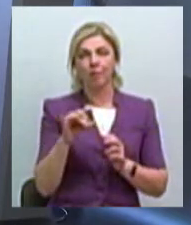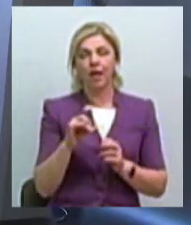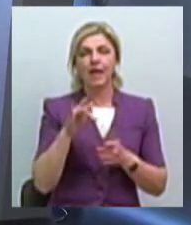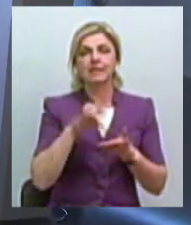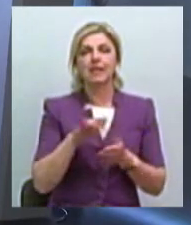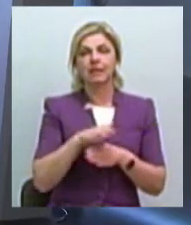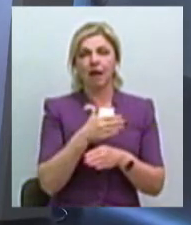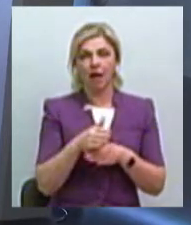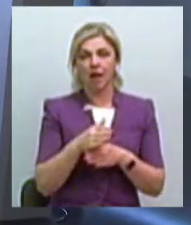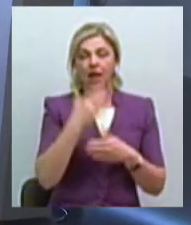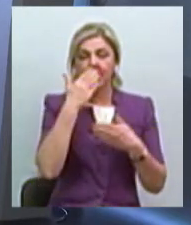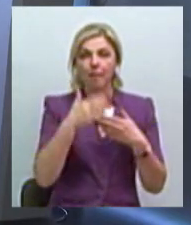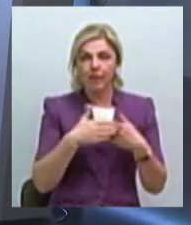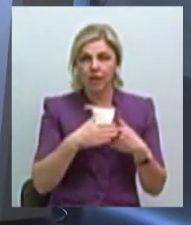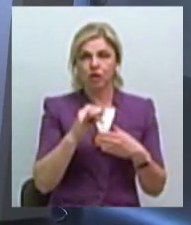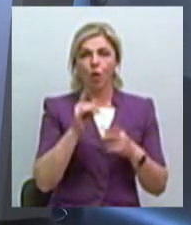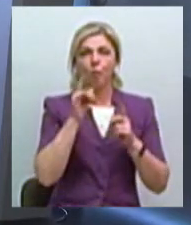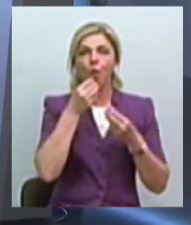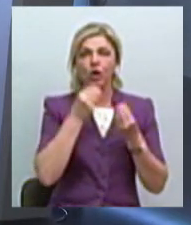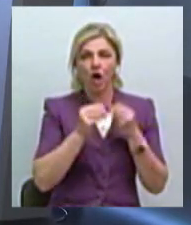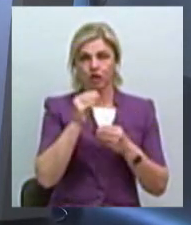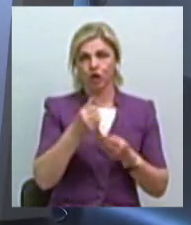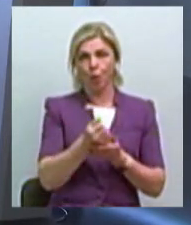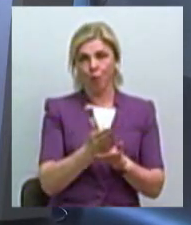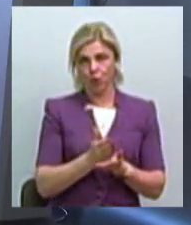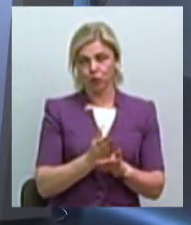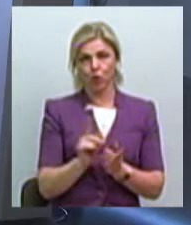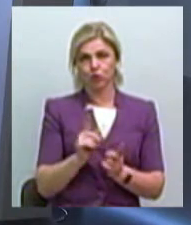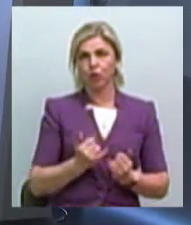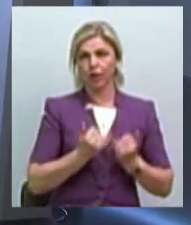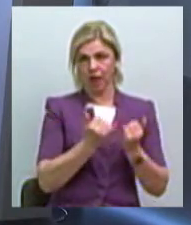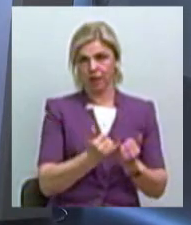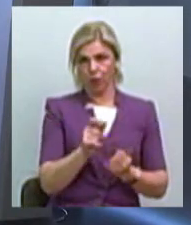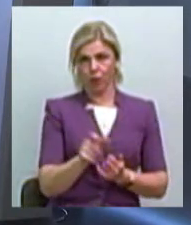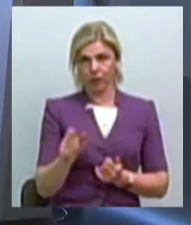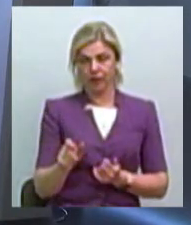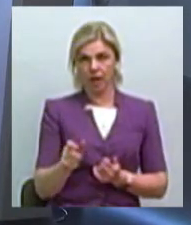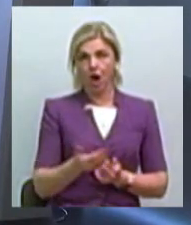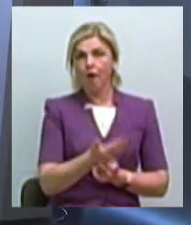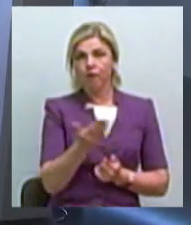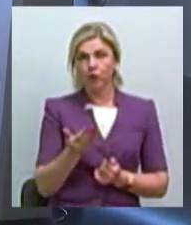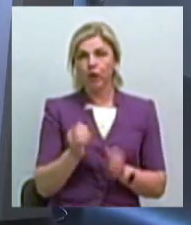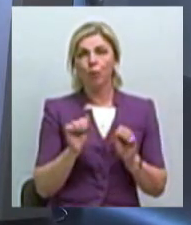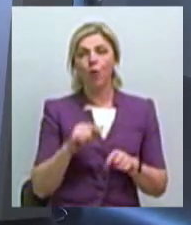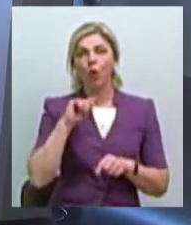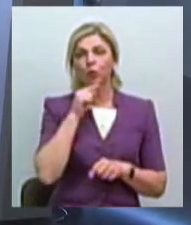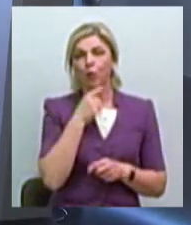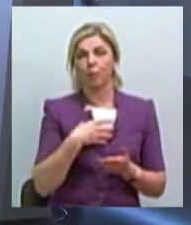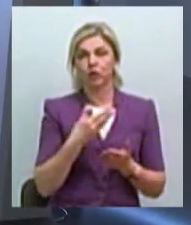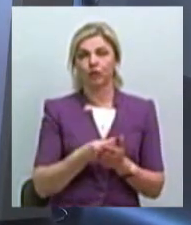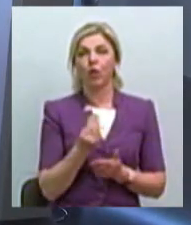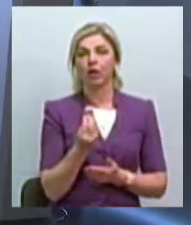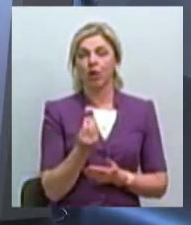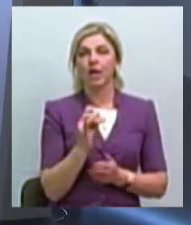покращення послуг, які надаються людям. От. Вони зможуть економити свої гроші і